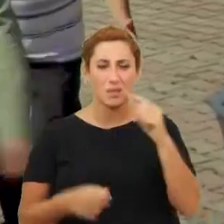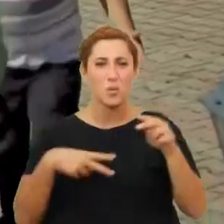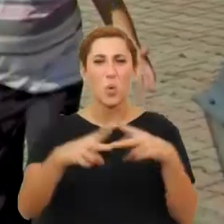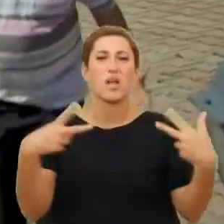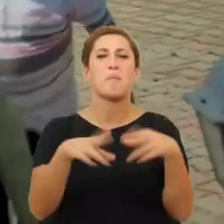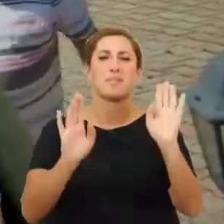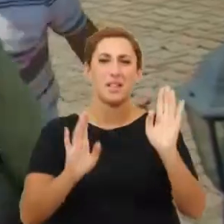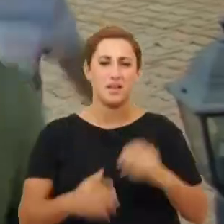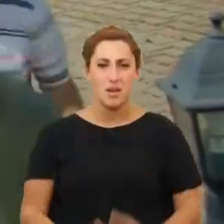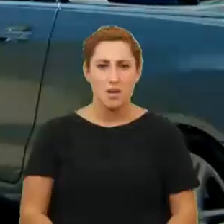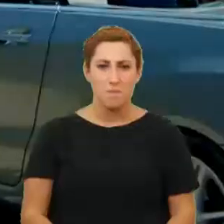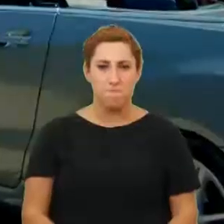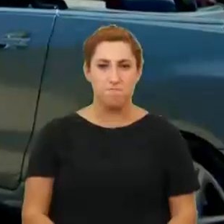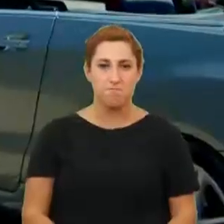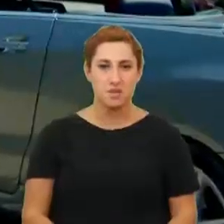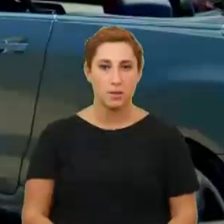yolladık hamala.